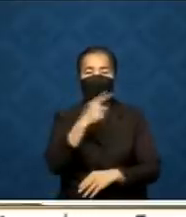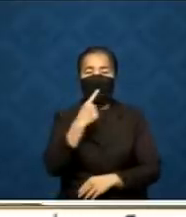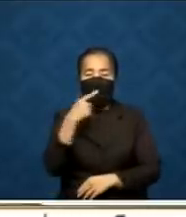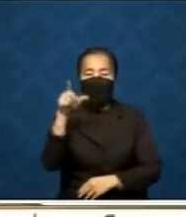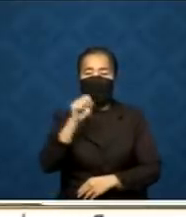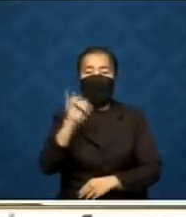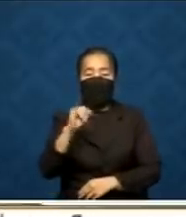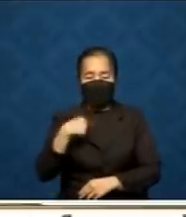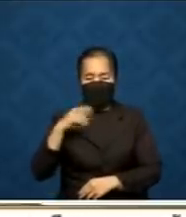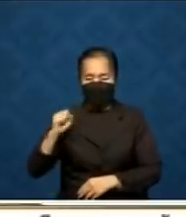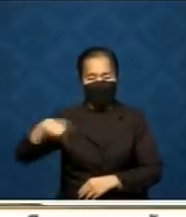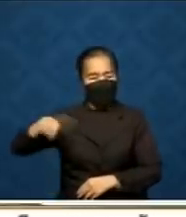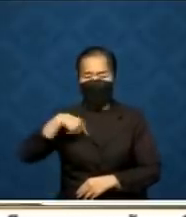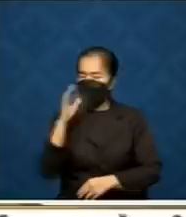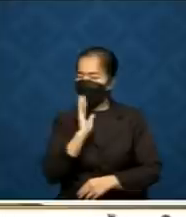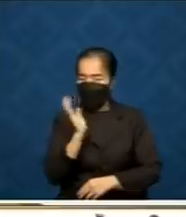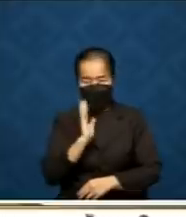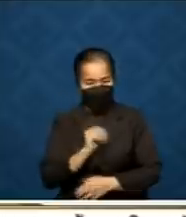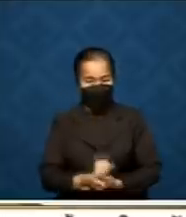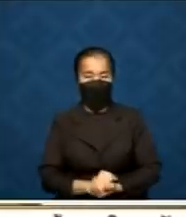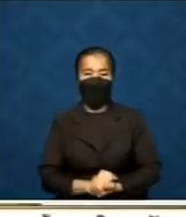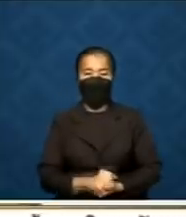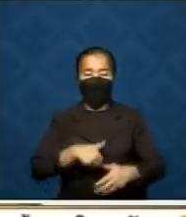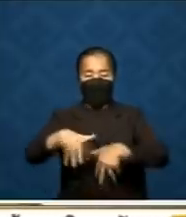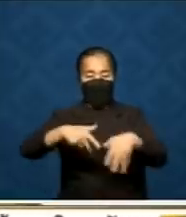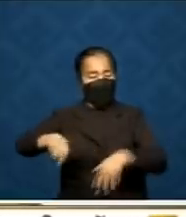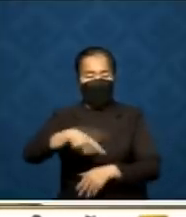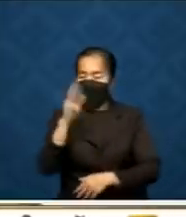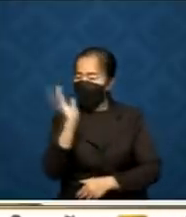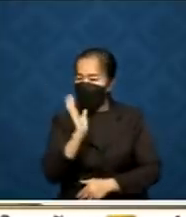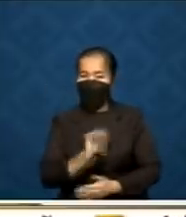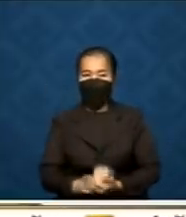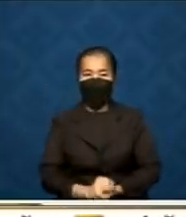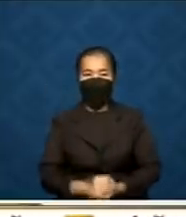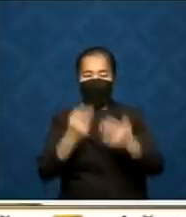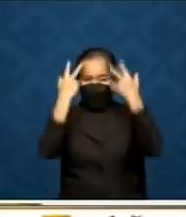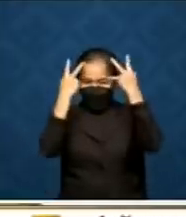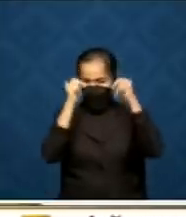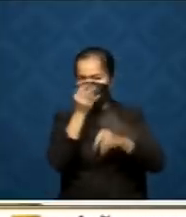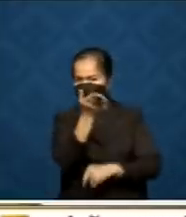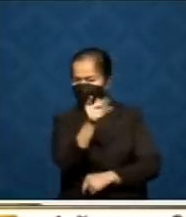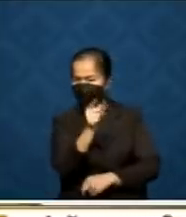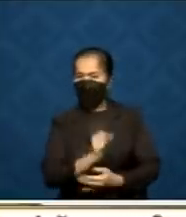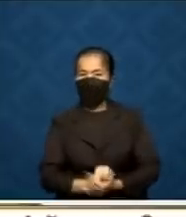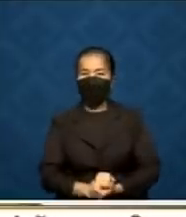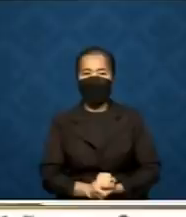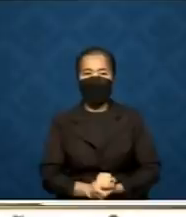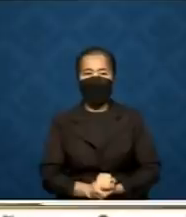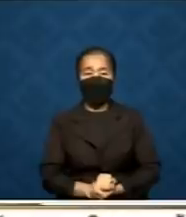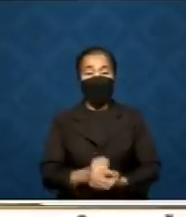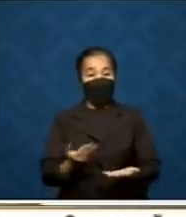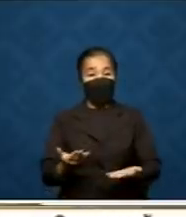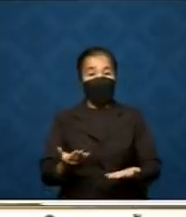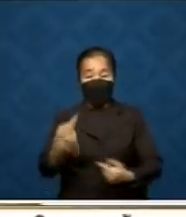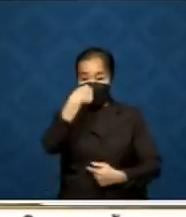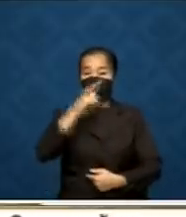ไม่ช่วยหรอกไม่ใช่ประชาชนหรอกถ้านายกนั่นแหละอาอ้าอ้าวมาที่